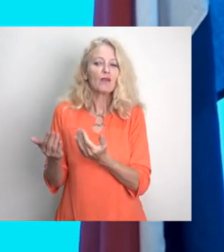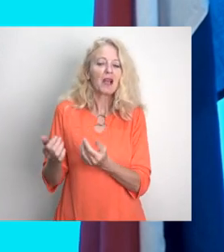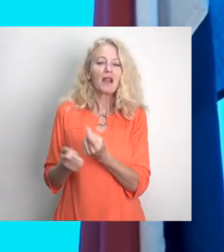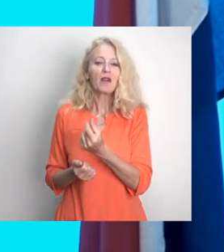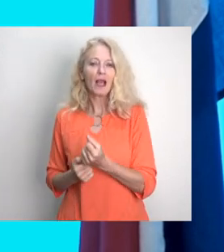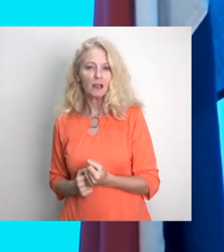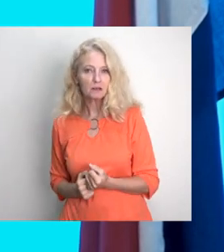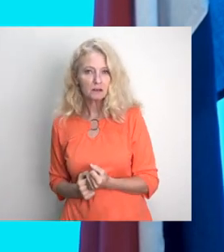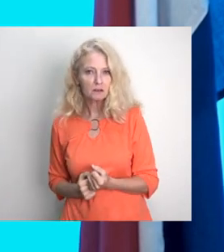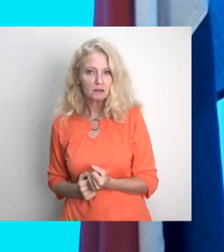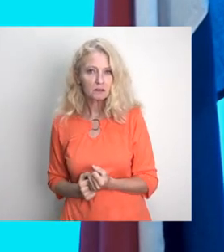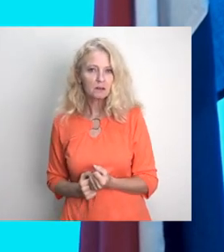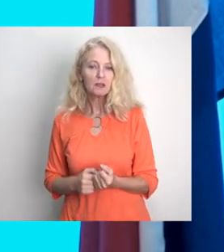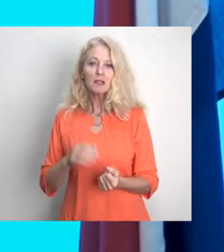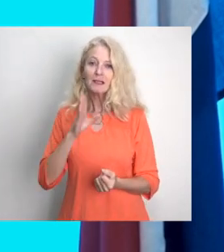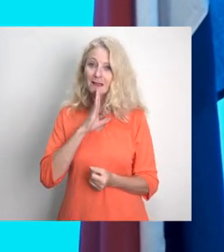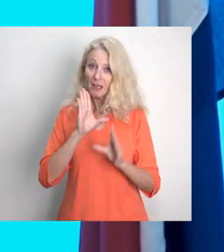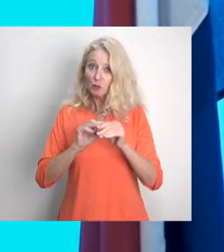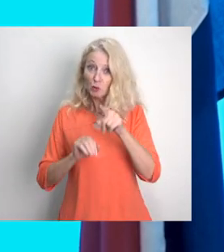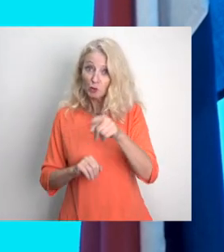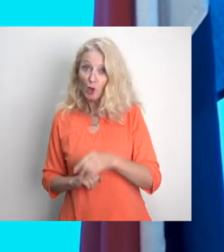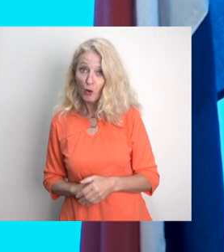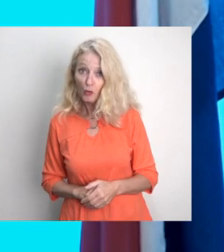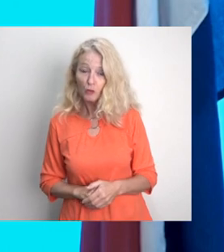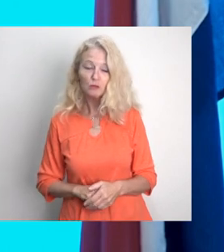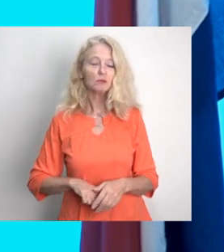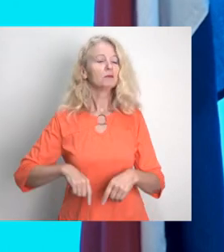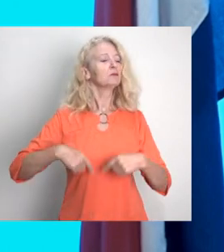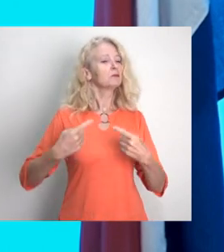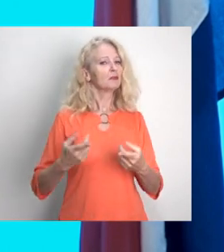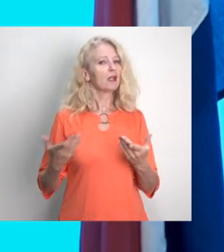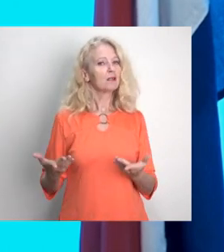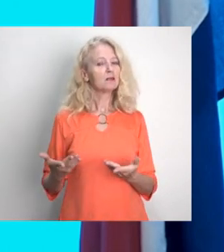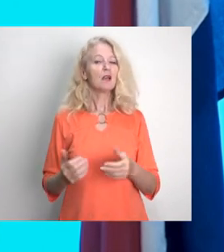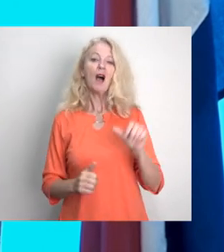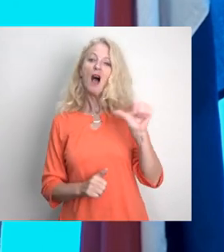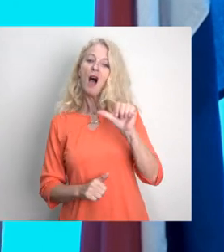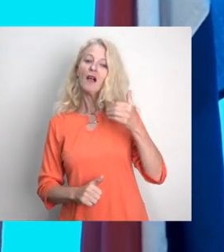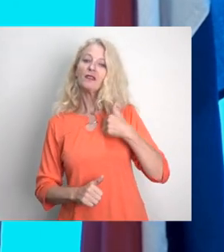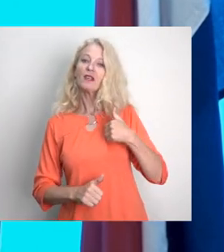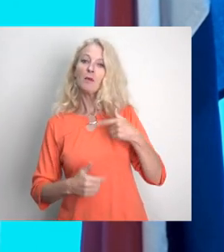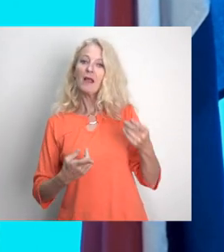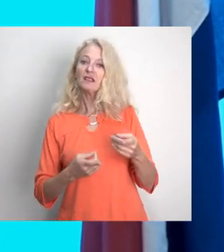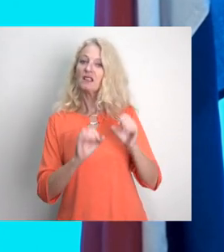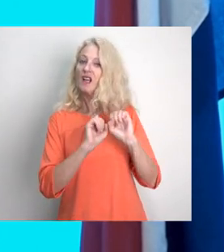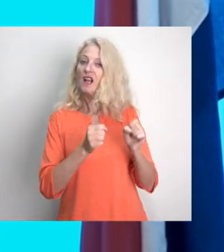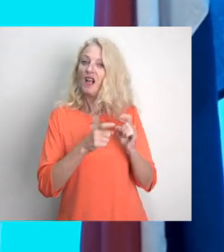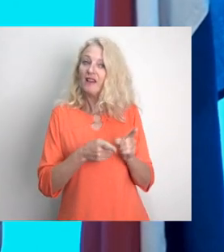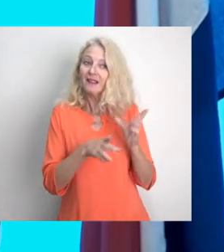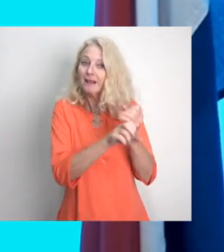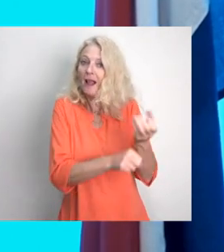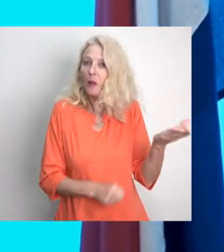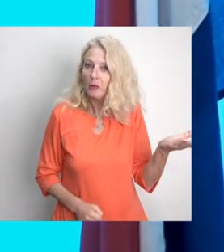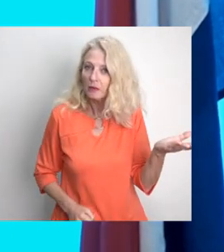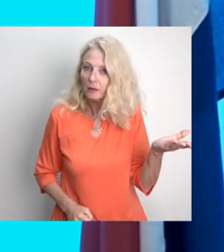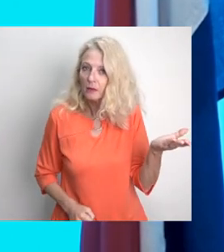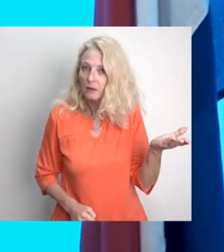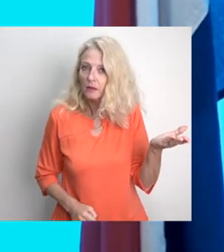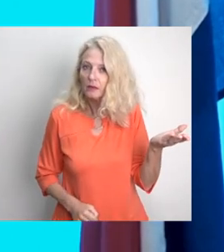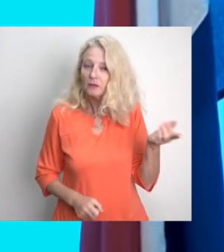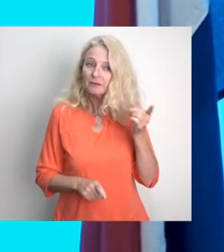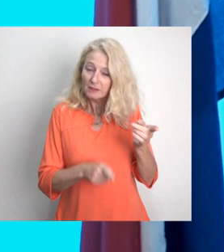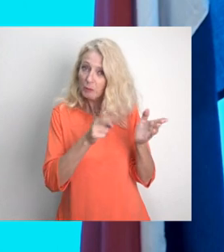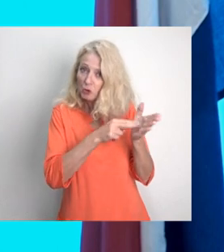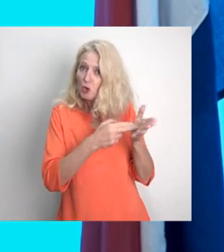erop wijzen dat als mensen het misbruik maken van de situatie, dat je het belet dat anderen die het